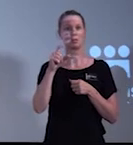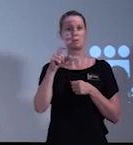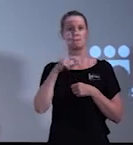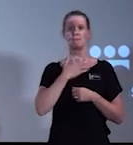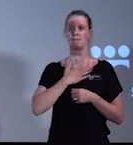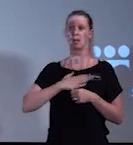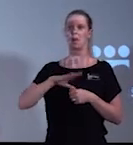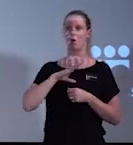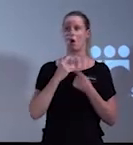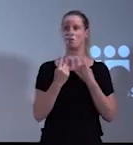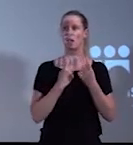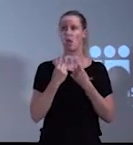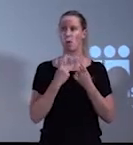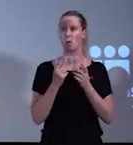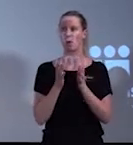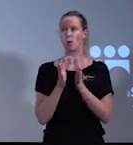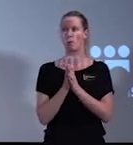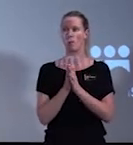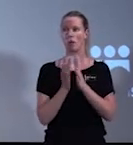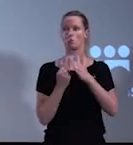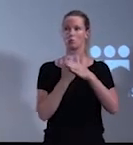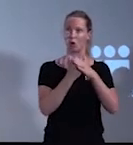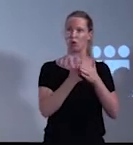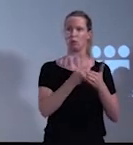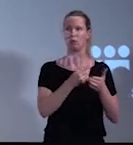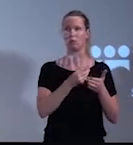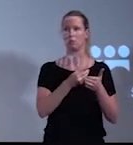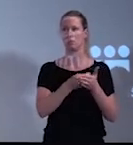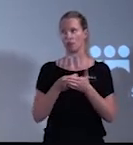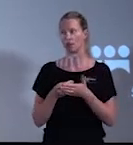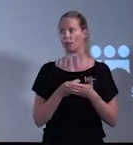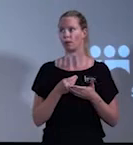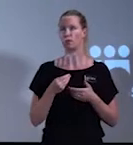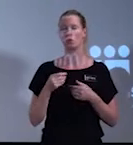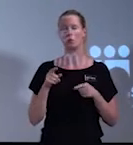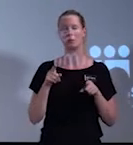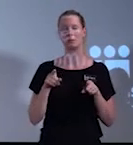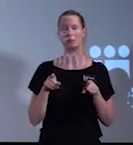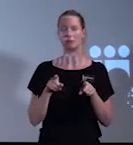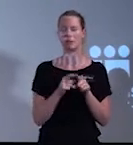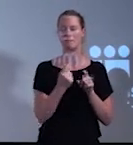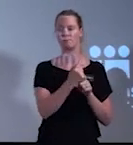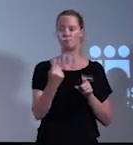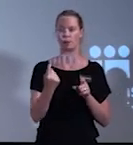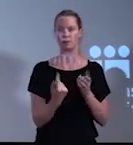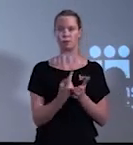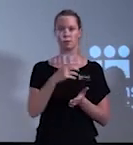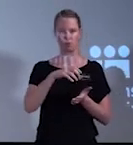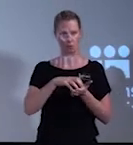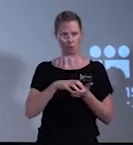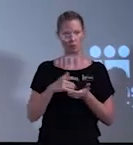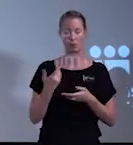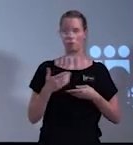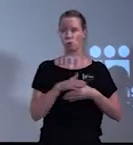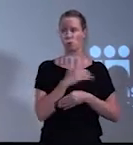vill ha en dialog med de stödmedel som de i nästan samtliga fall numera är fullständigt